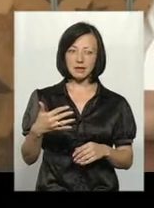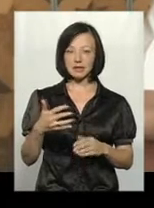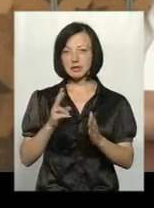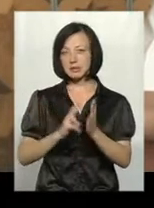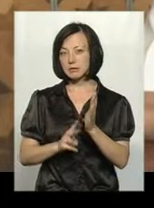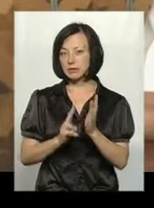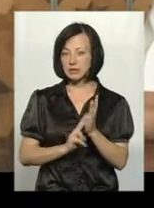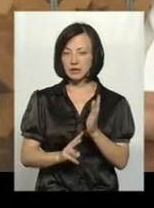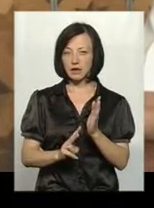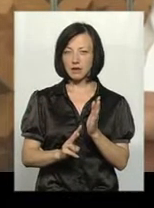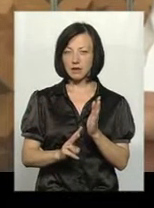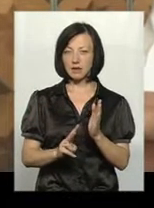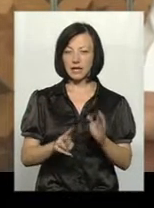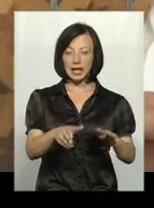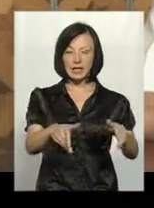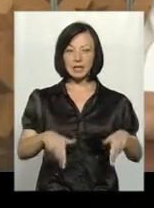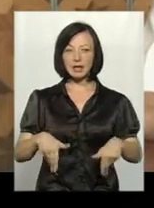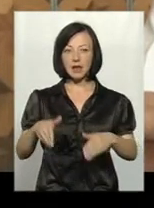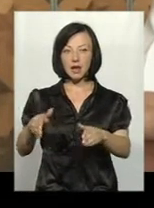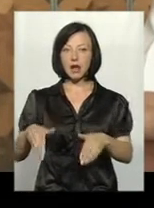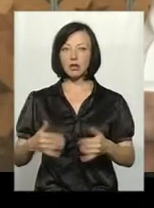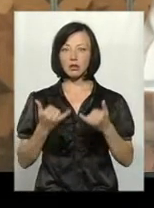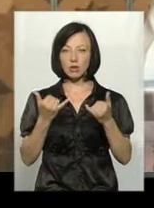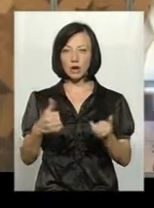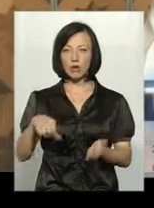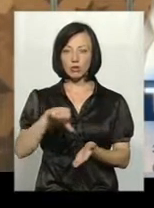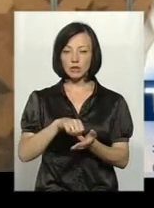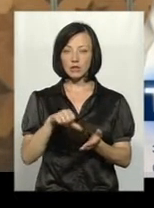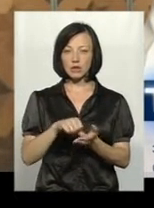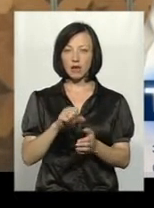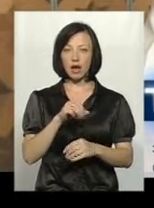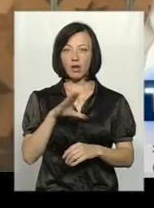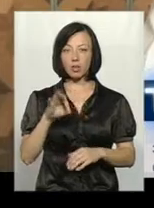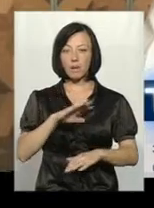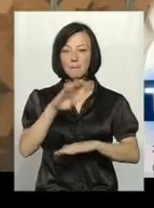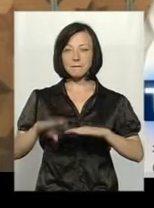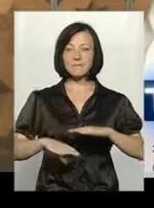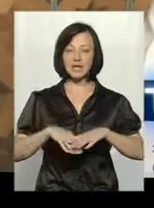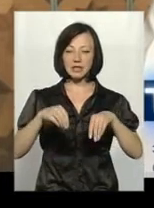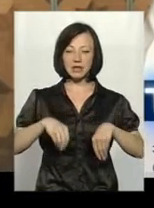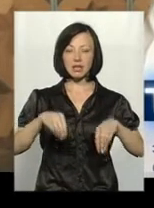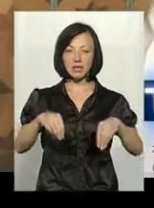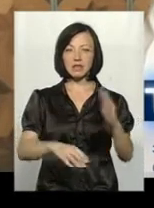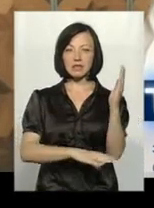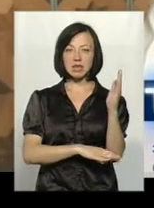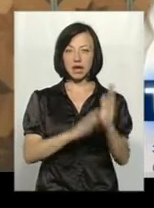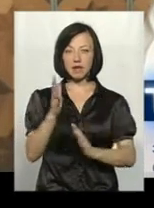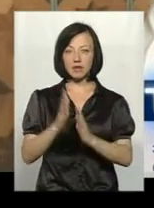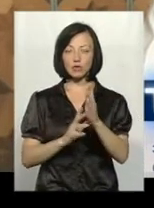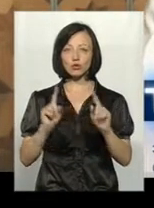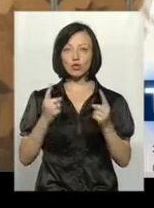50-70 ділянок для учасників АТО під садівництво. Угу. Тому що